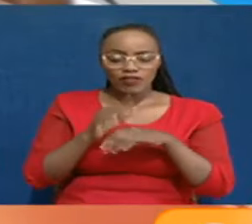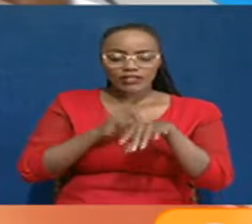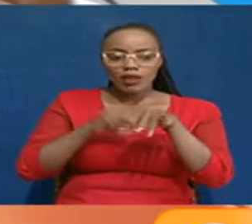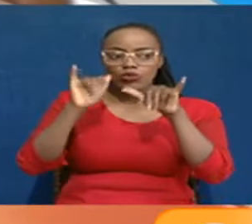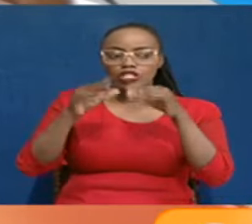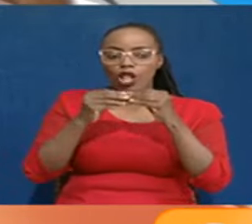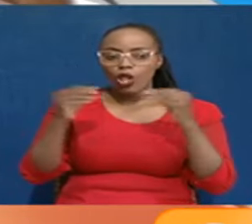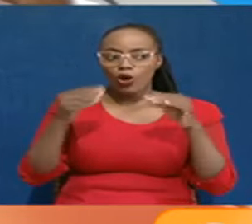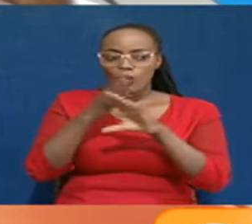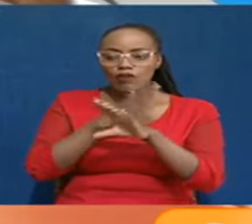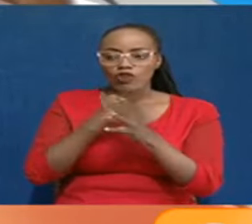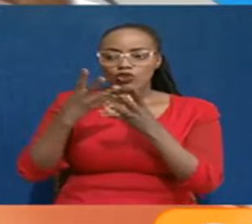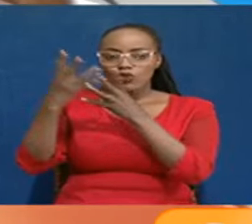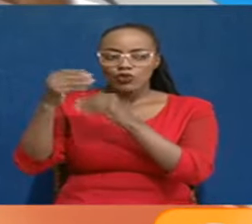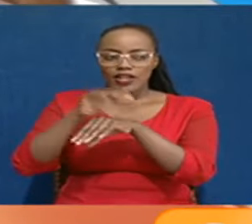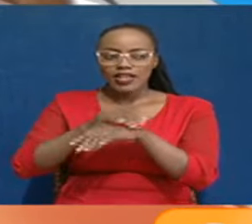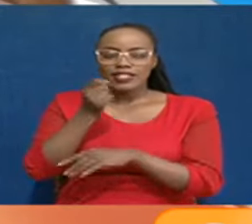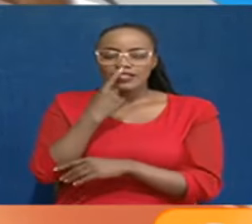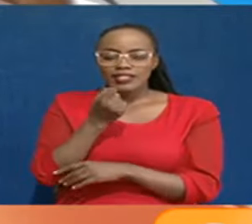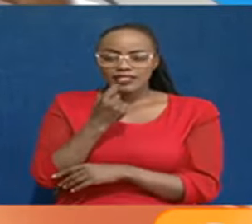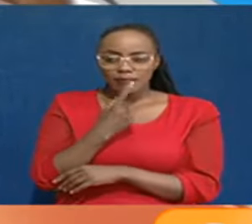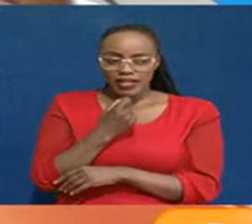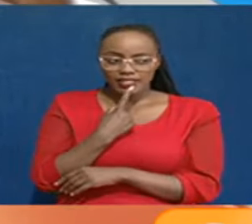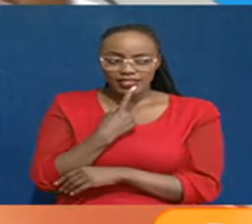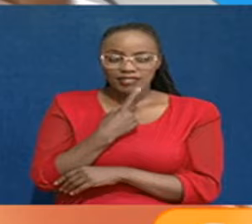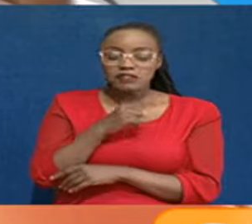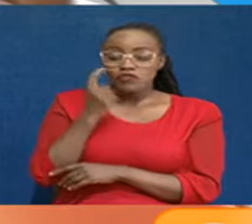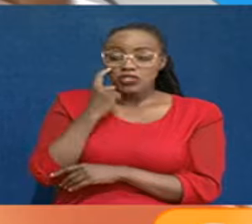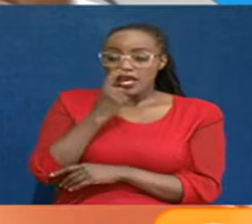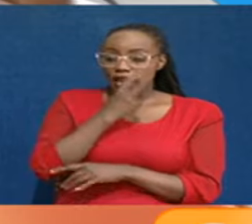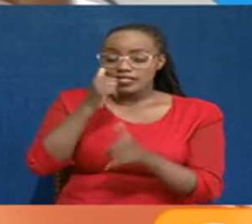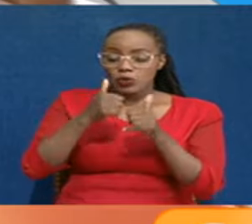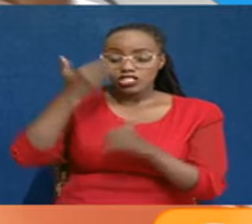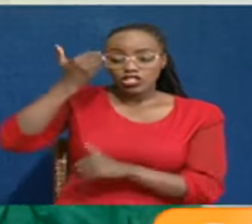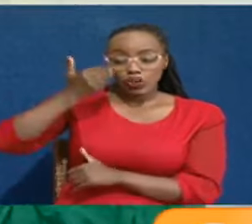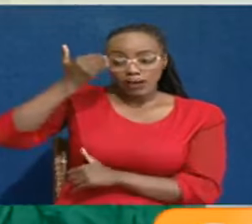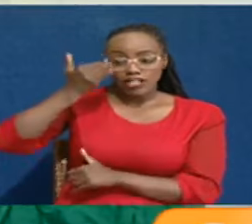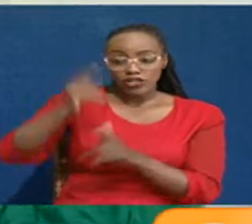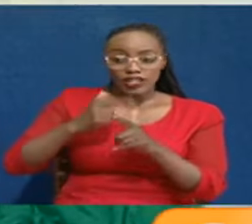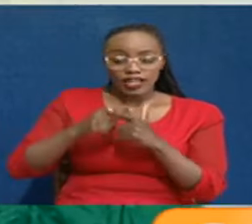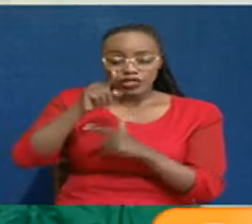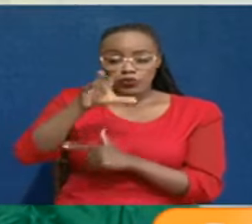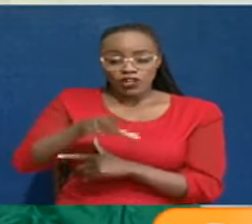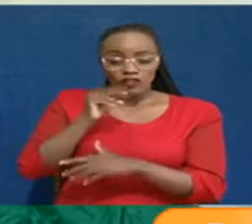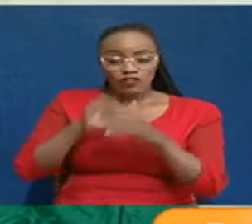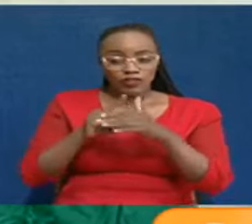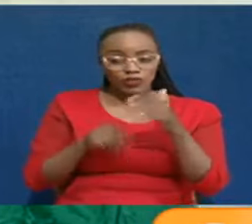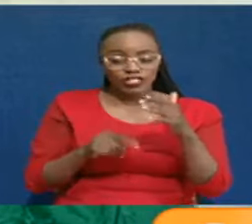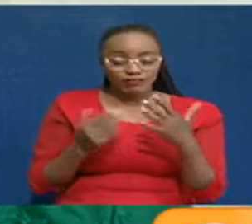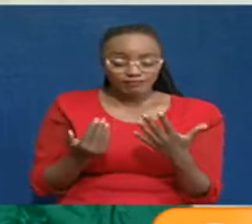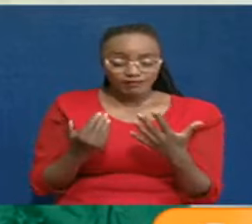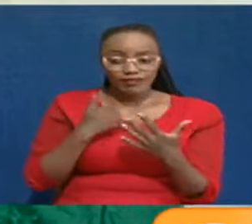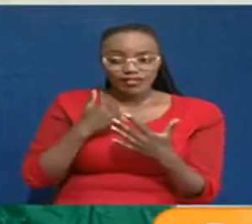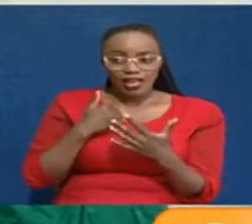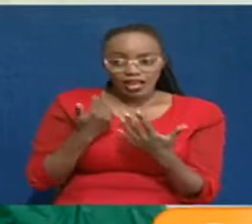Ukikawia kabla ya kwenda kupata matibabu ya utando wa macho ambao ni operation, utapata